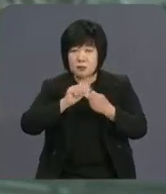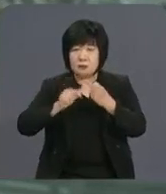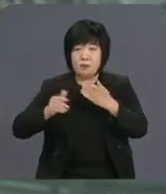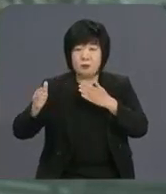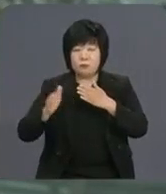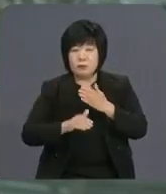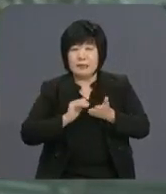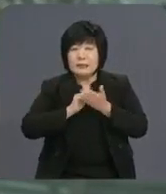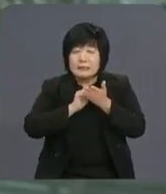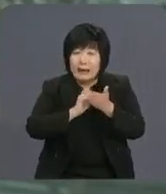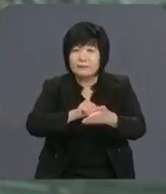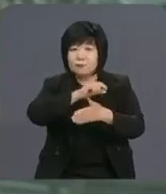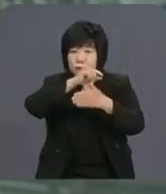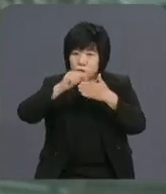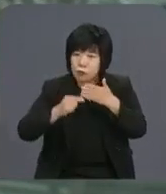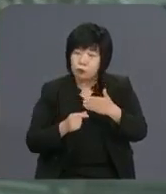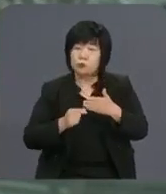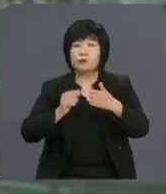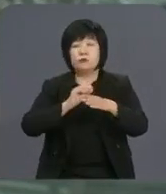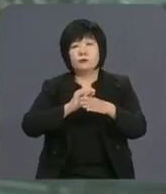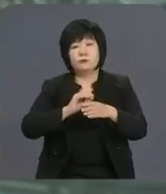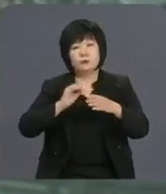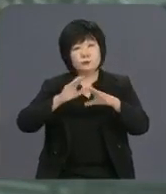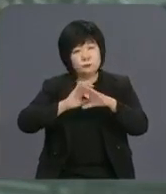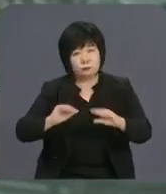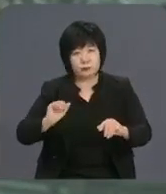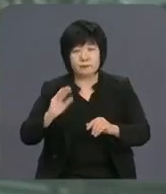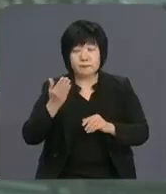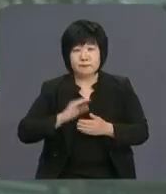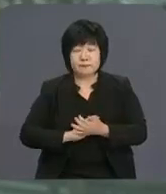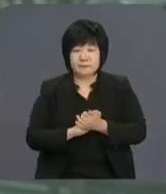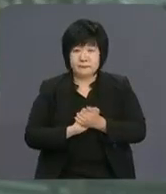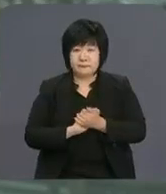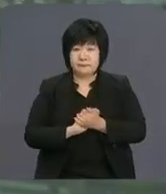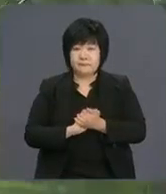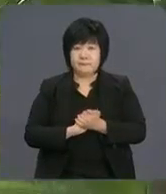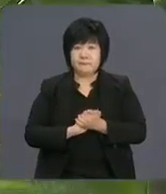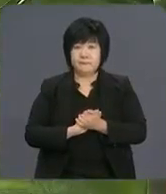가임 문턱도 더 낮췄습니다 최재영 기자의 보도입니다